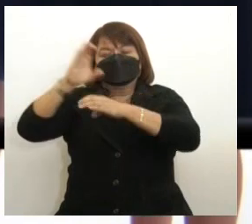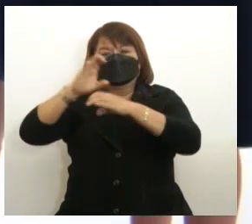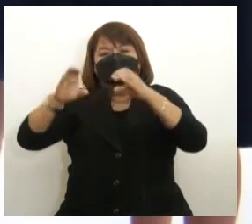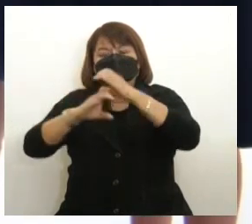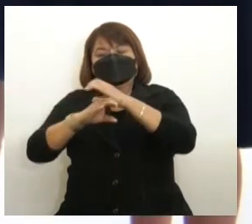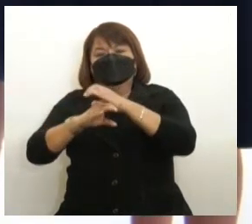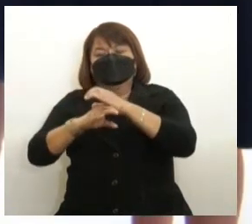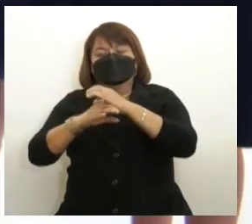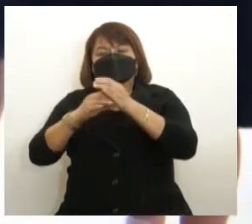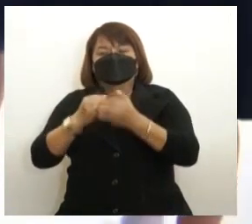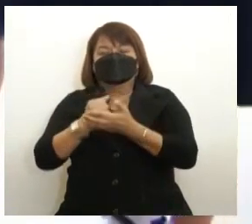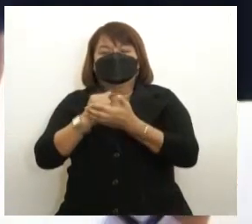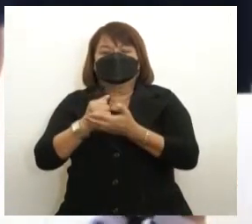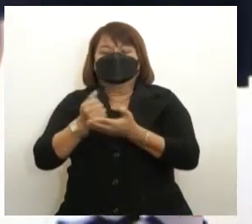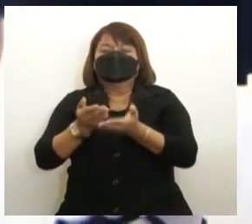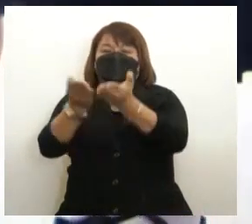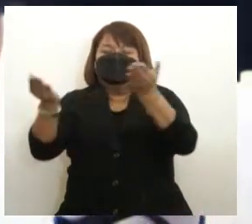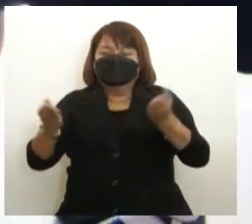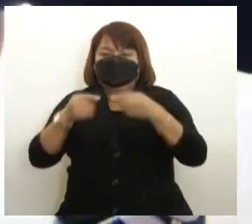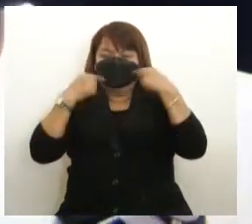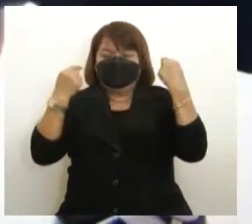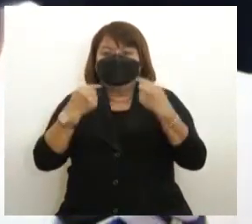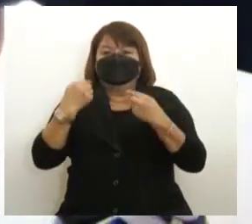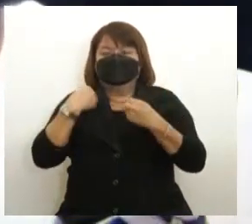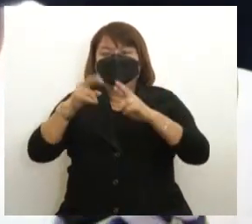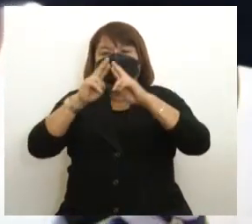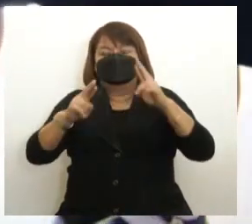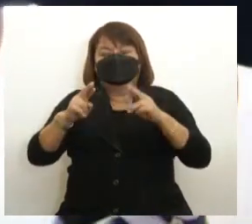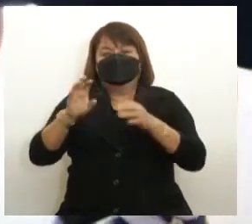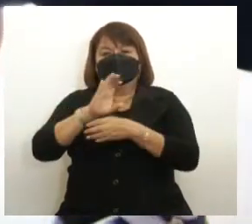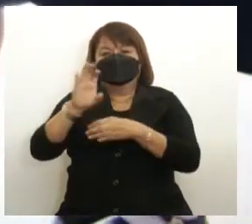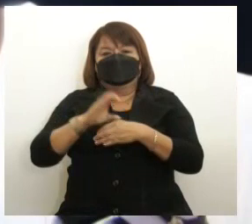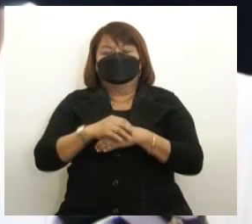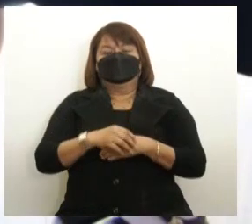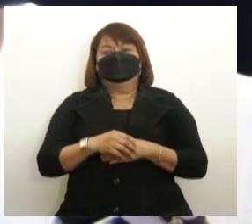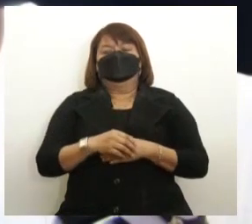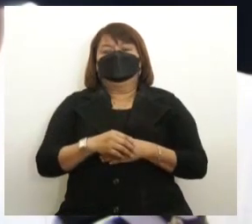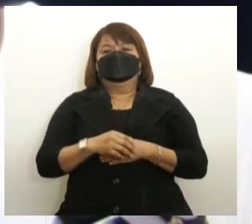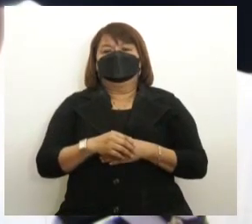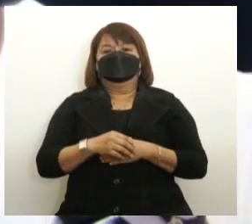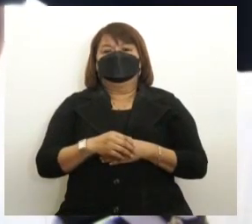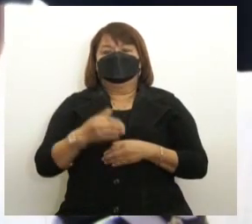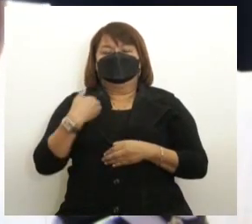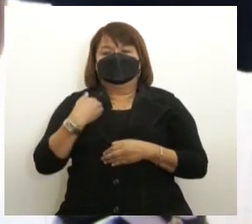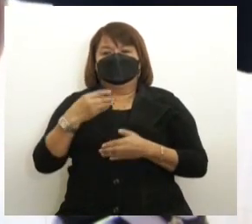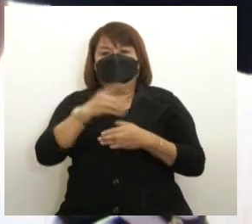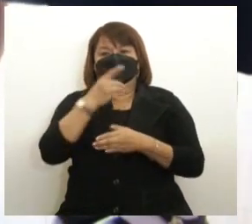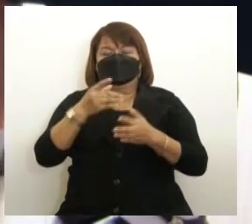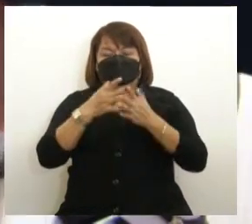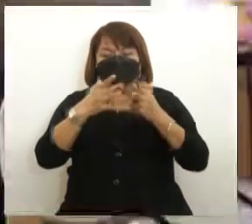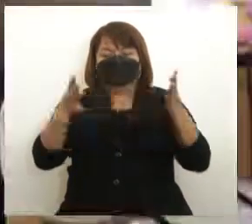Service Mind มาในนามโรงเรียนนาทงวิทยาชื่อร้านคาเฟ่ชื่อว่านาทงนี่วันนี้พวกเราดีใจมากที่ได้มาออกบูธ